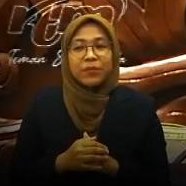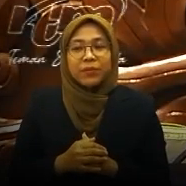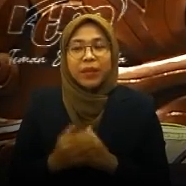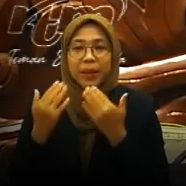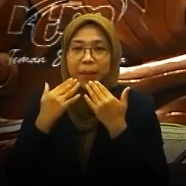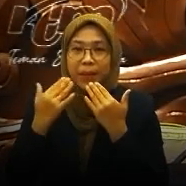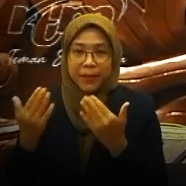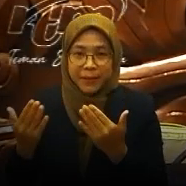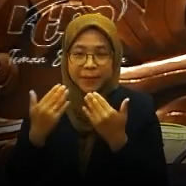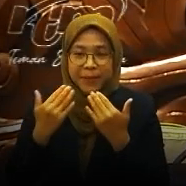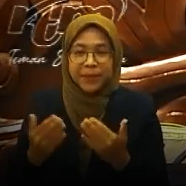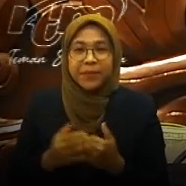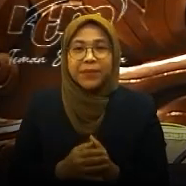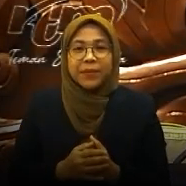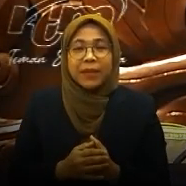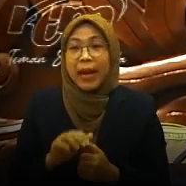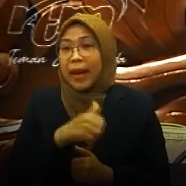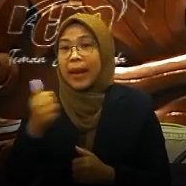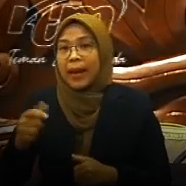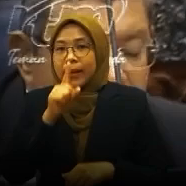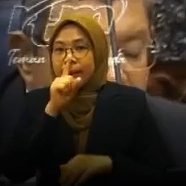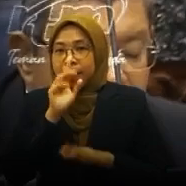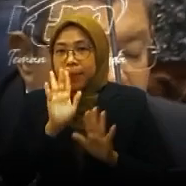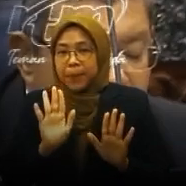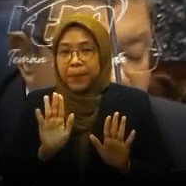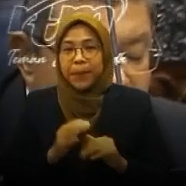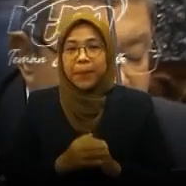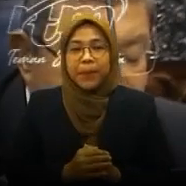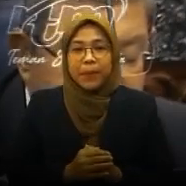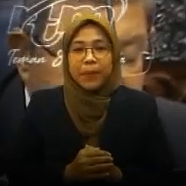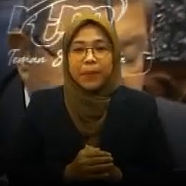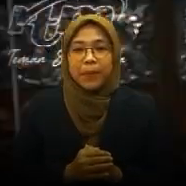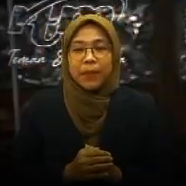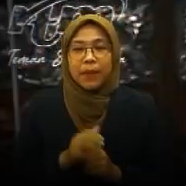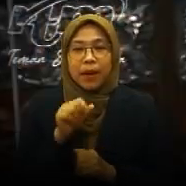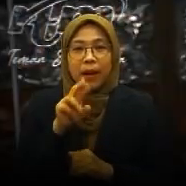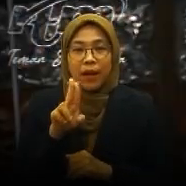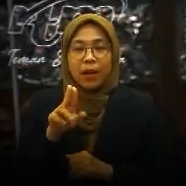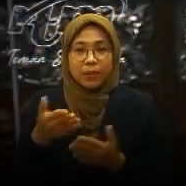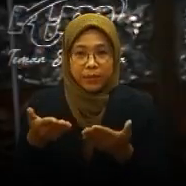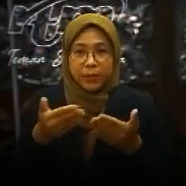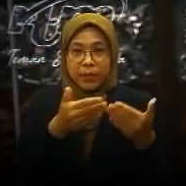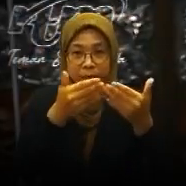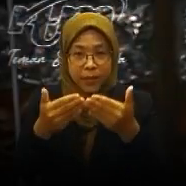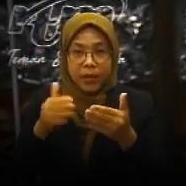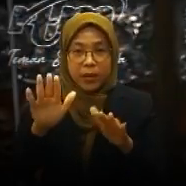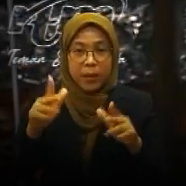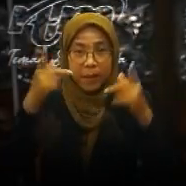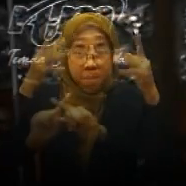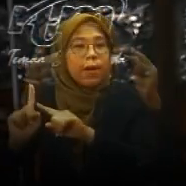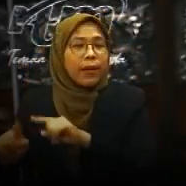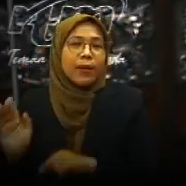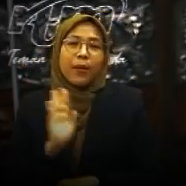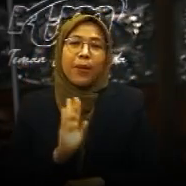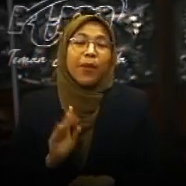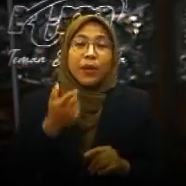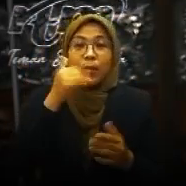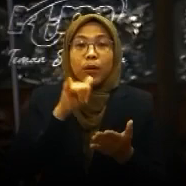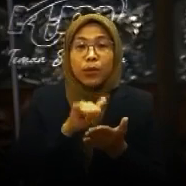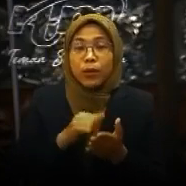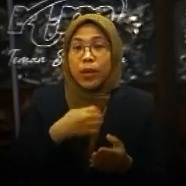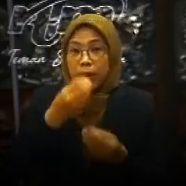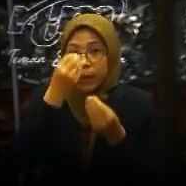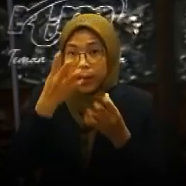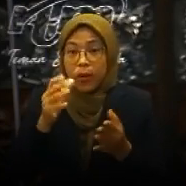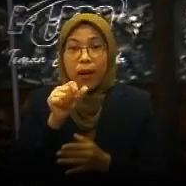terima kasih. Cuma, saya teruskan. Teruskan. Rumuskan. Arau. Silakan teruskan Menteri. Saya rumuskan. Ini sebab tu saya bagi